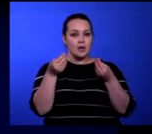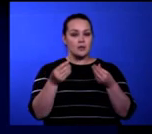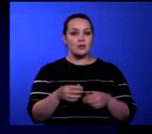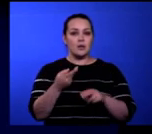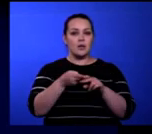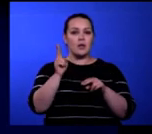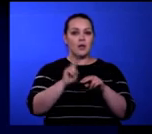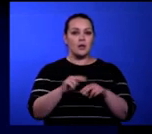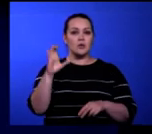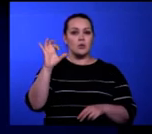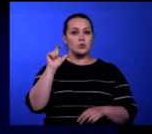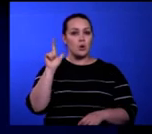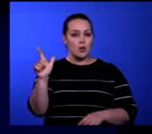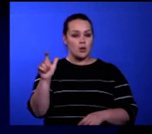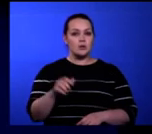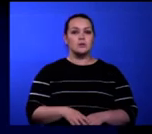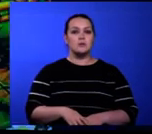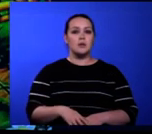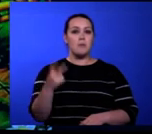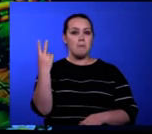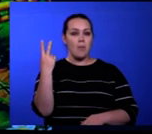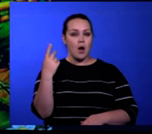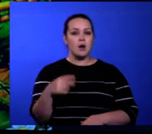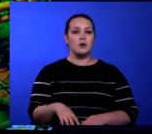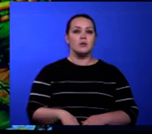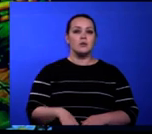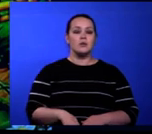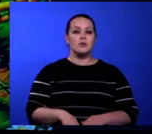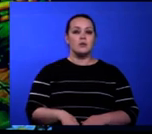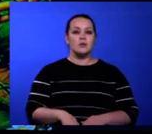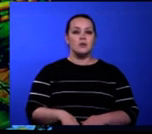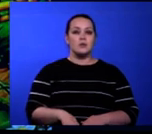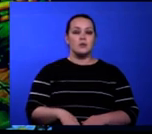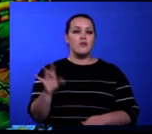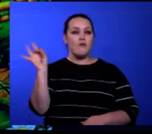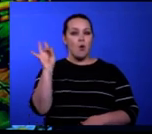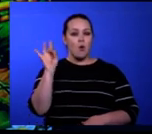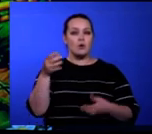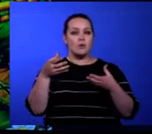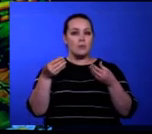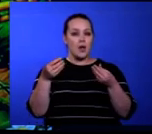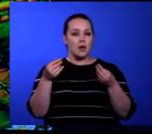Это согласный. Парный, звонкий, мягкий.